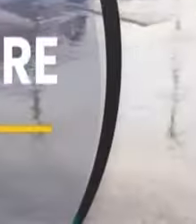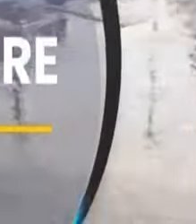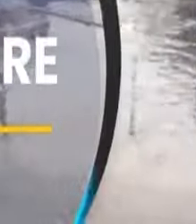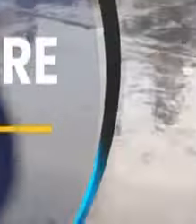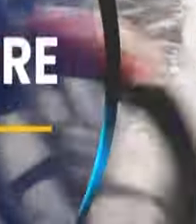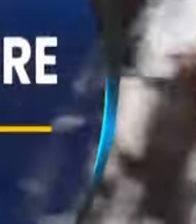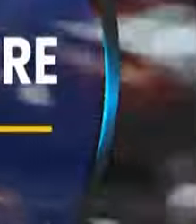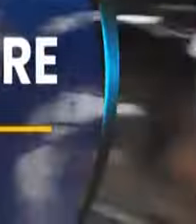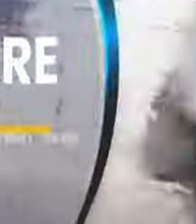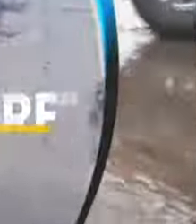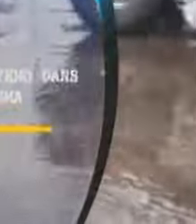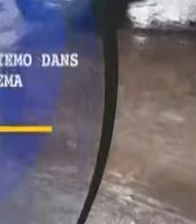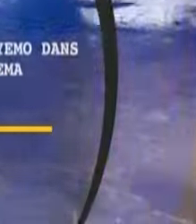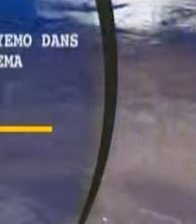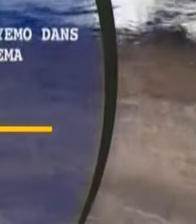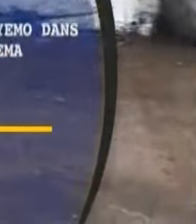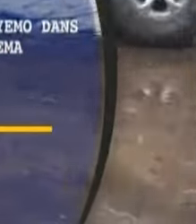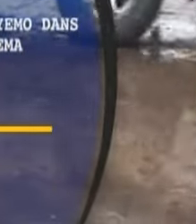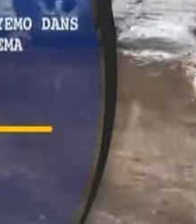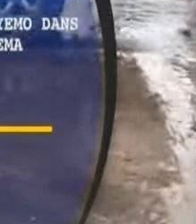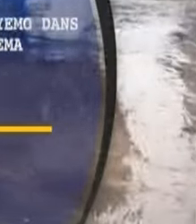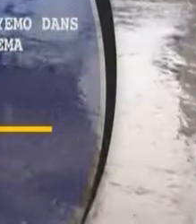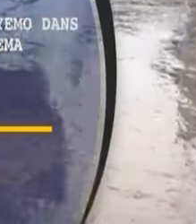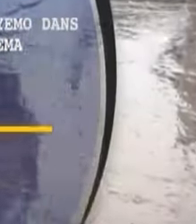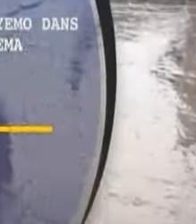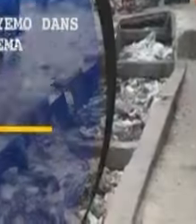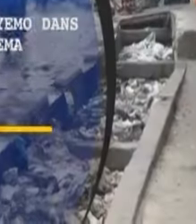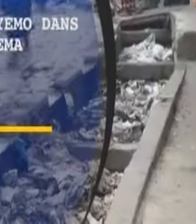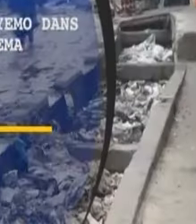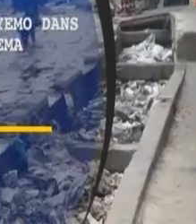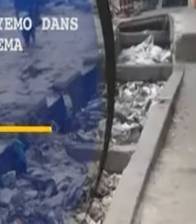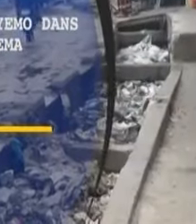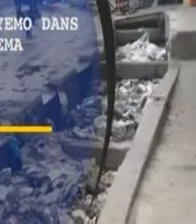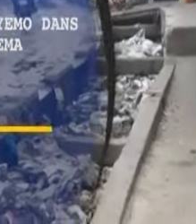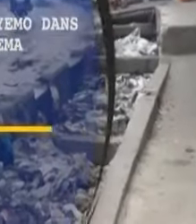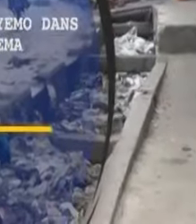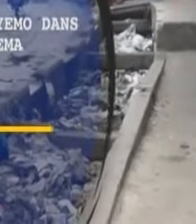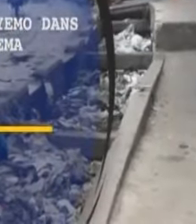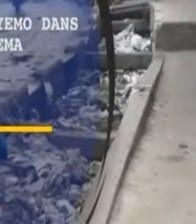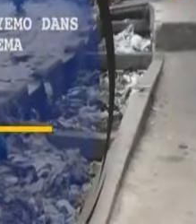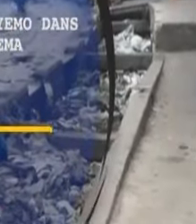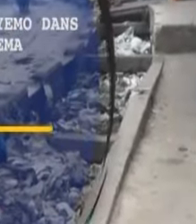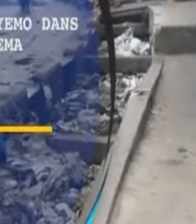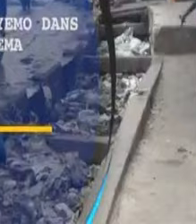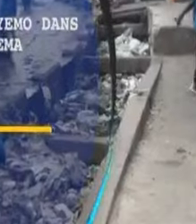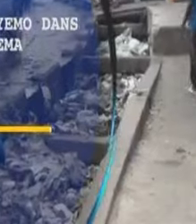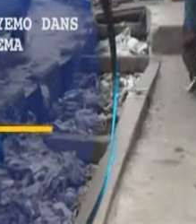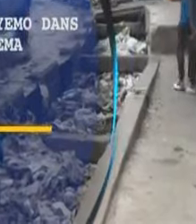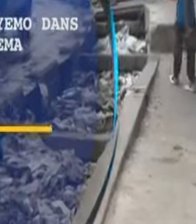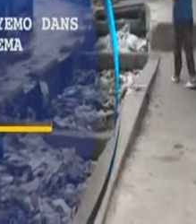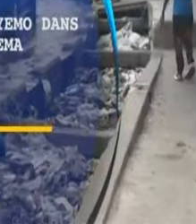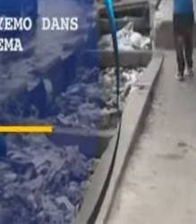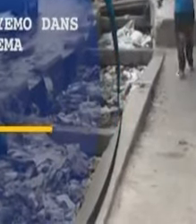Ngaliema, la vue Mama Yemo, ressemble à ce jour à une rivière. Des nids de poules, caniveaux bouchés, motos et autres